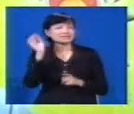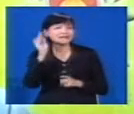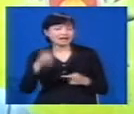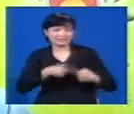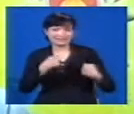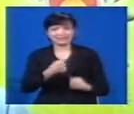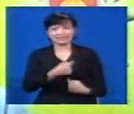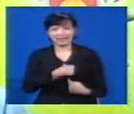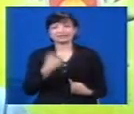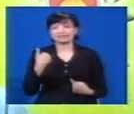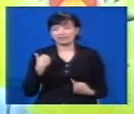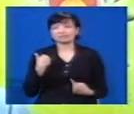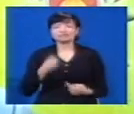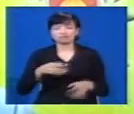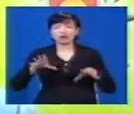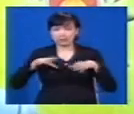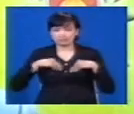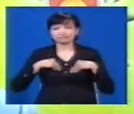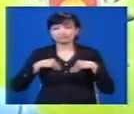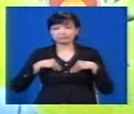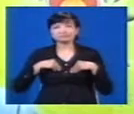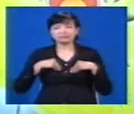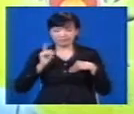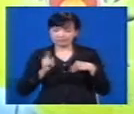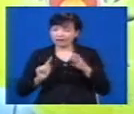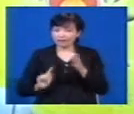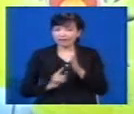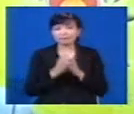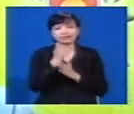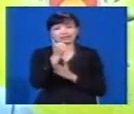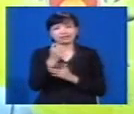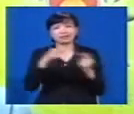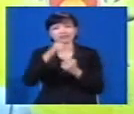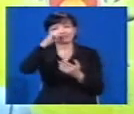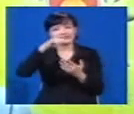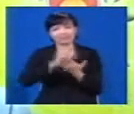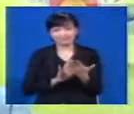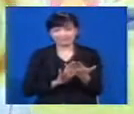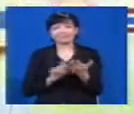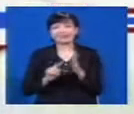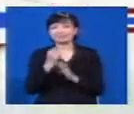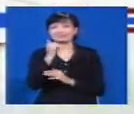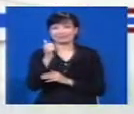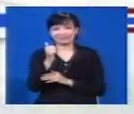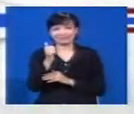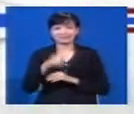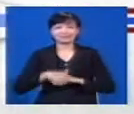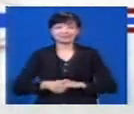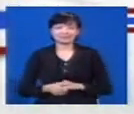ก็ได้รับการยอมรับแล้วก็ถือว่าเป็นจุดเริ่มต้นที่ดีสำหรับบทบาทของประเทศไทยค่ะ